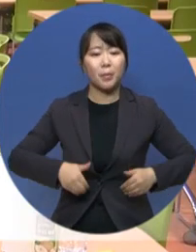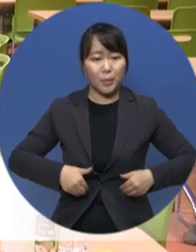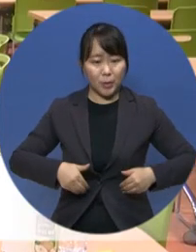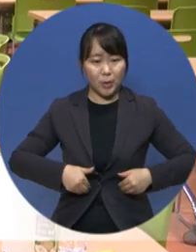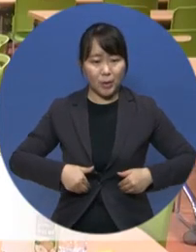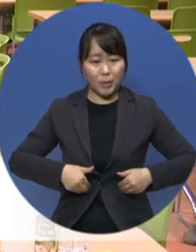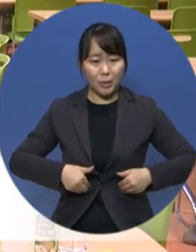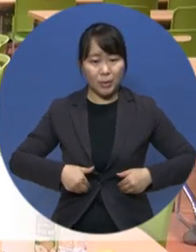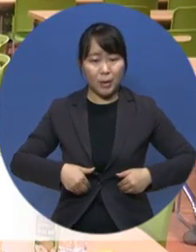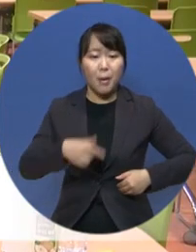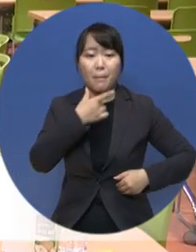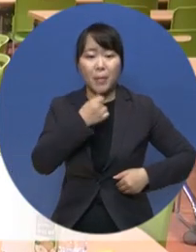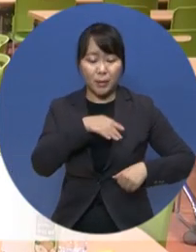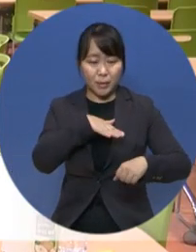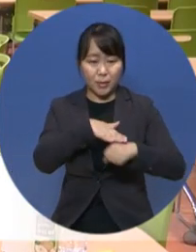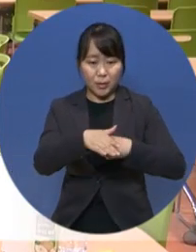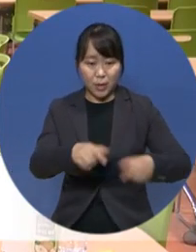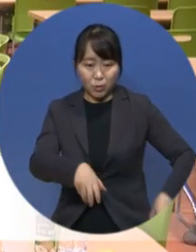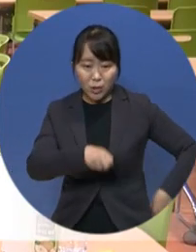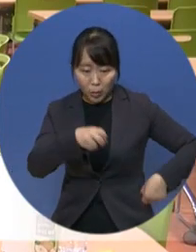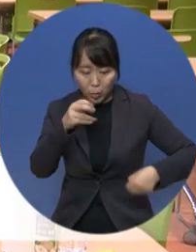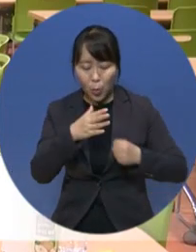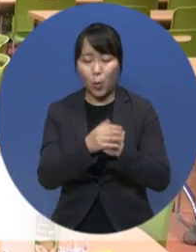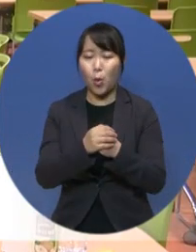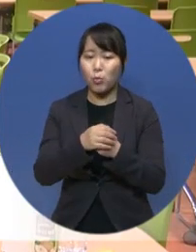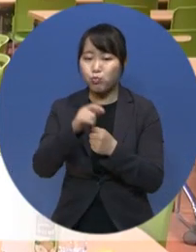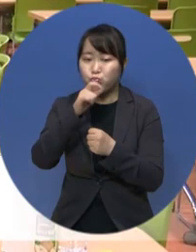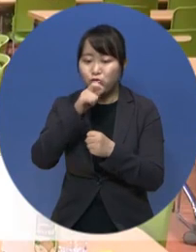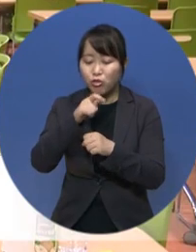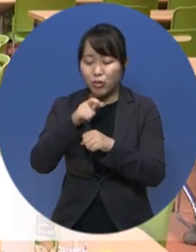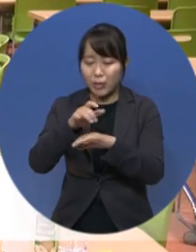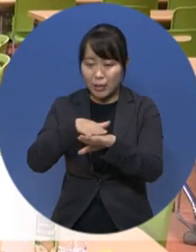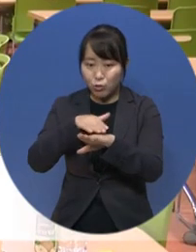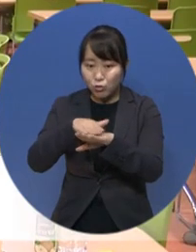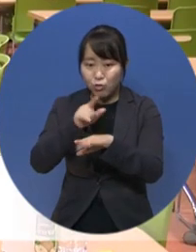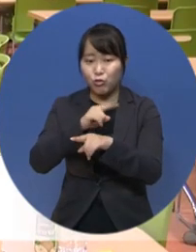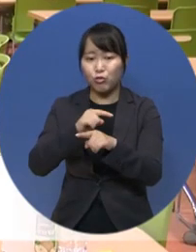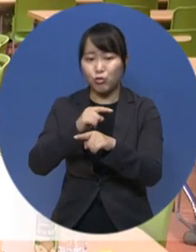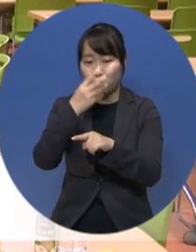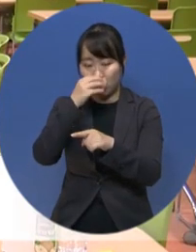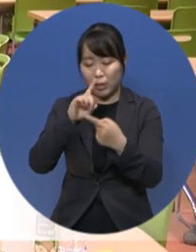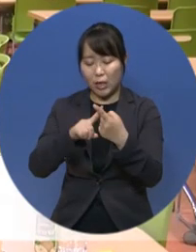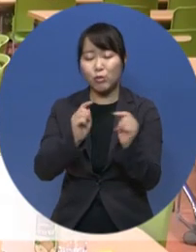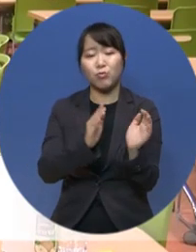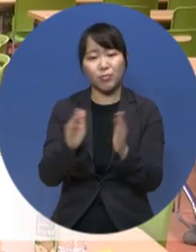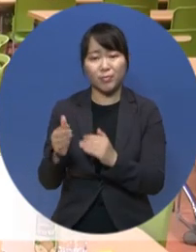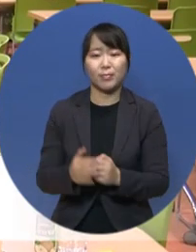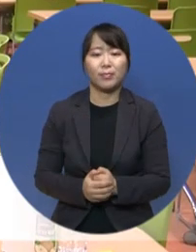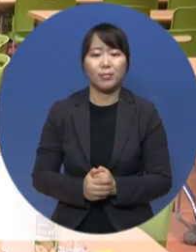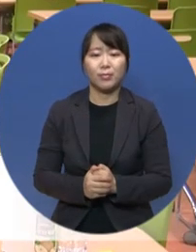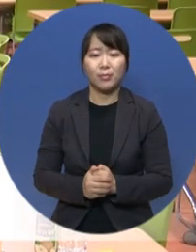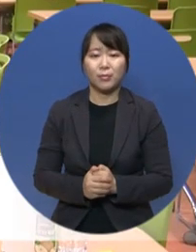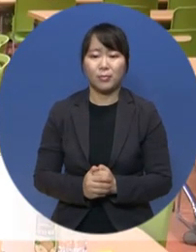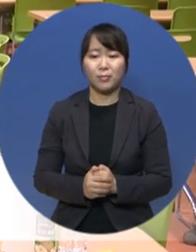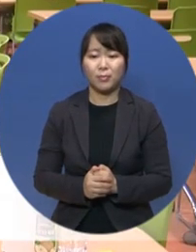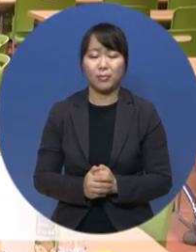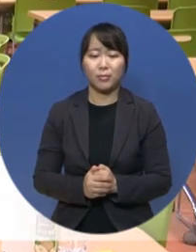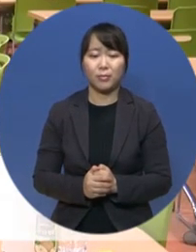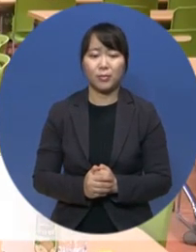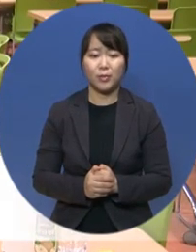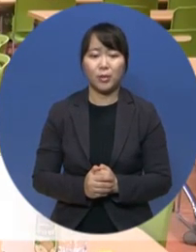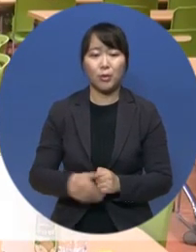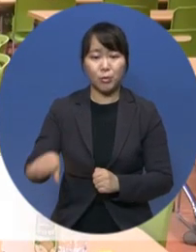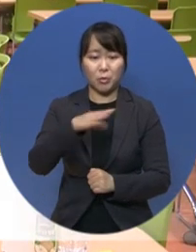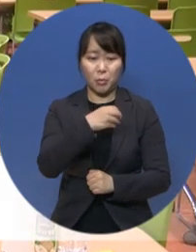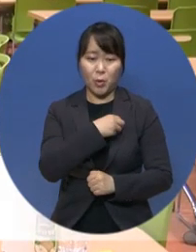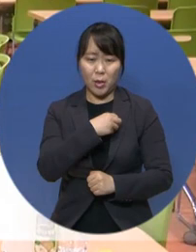필요한 팬티 기적이 그리고 물티슈를 준비하게 됐습니다 으 그 조합원들이 있는